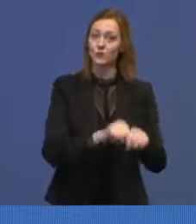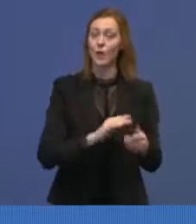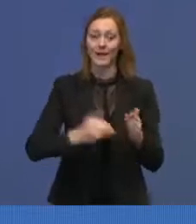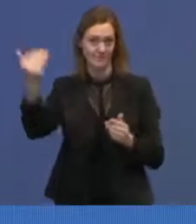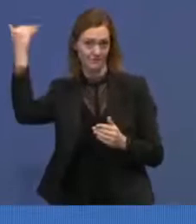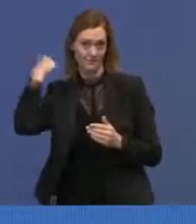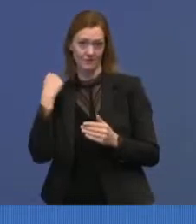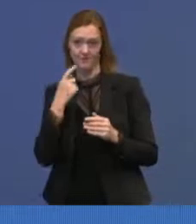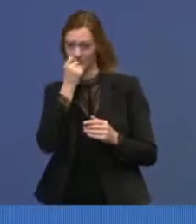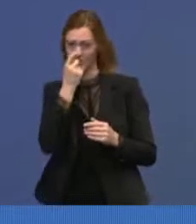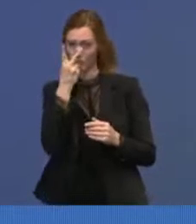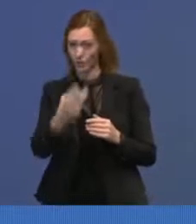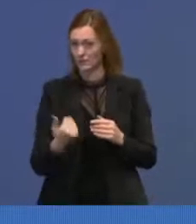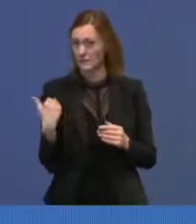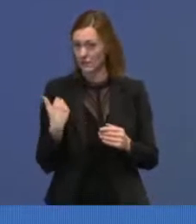hor